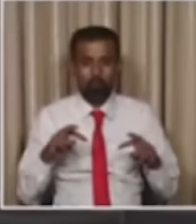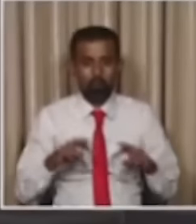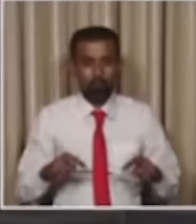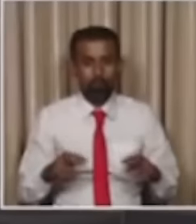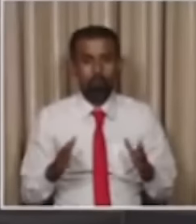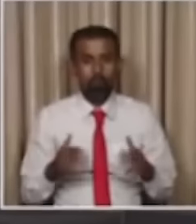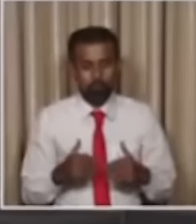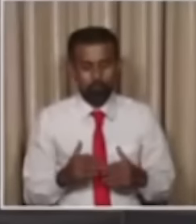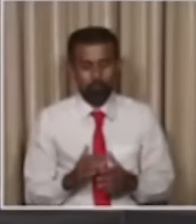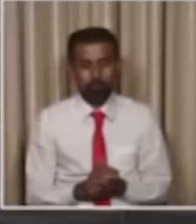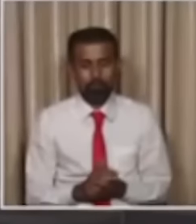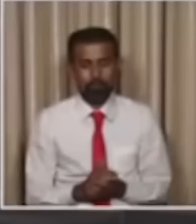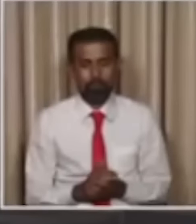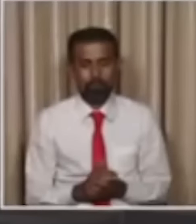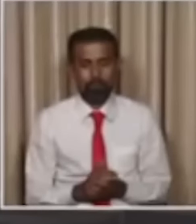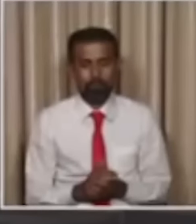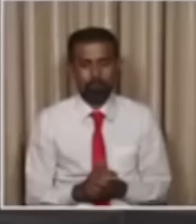කරමින් පවතී.